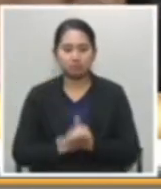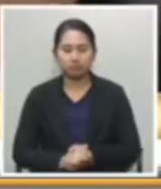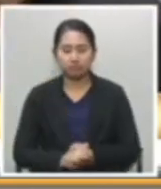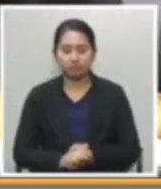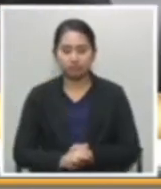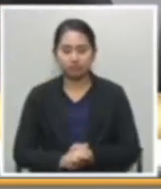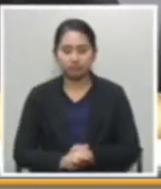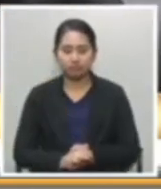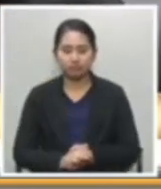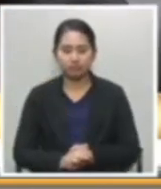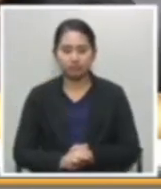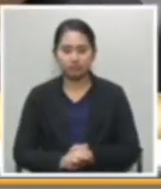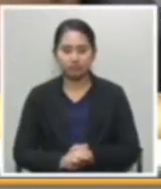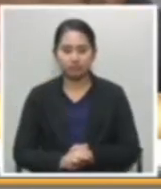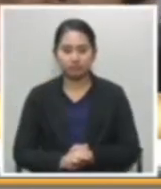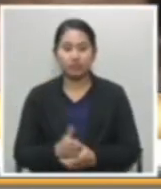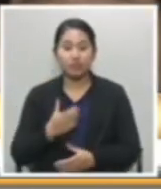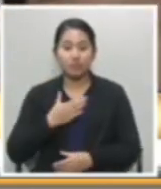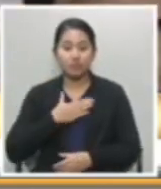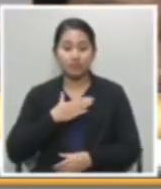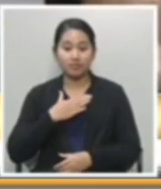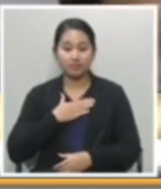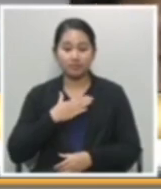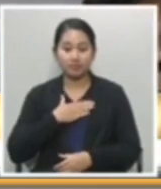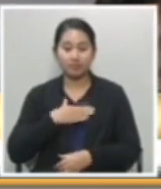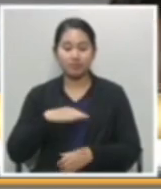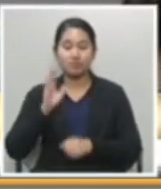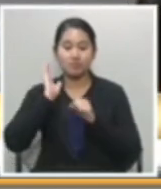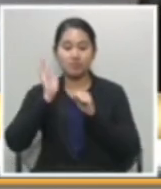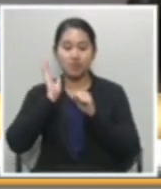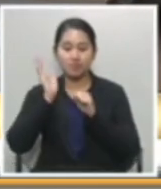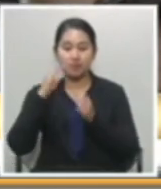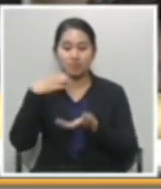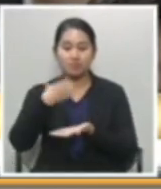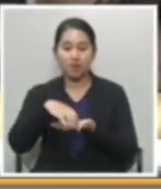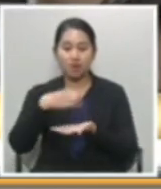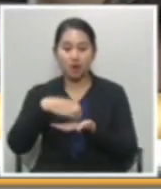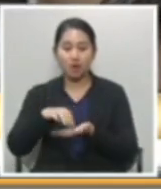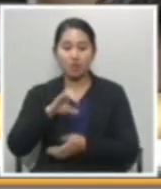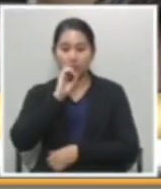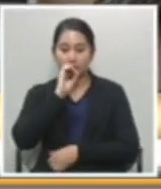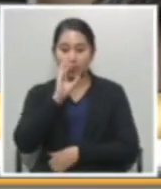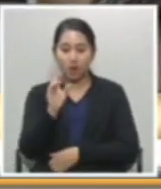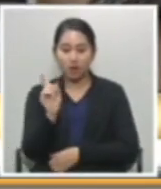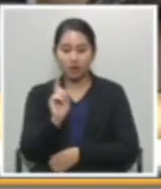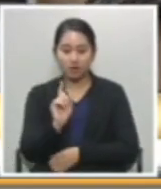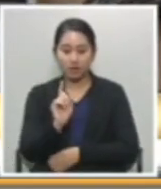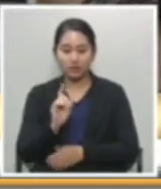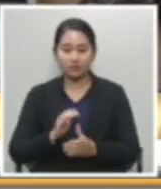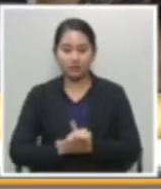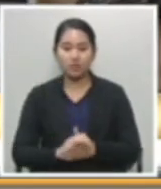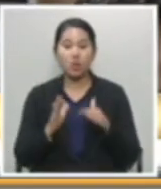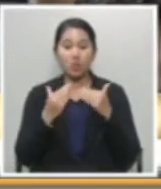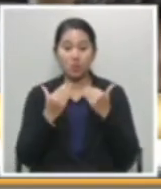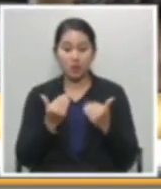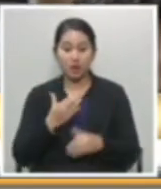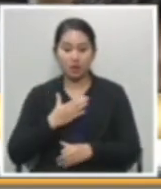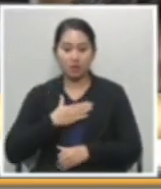ก็อยากจะกราบเรียนว่าประเด็นที่จะพูดหรือไปอภิปรายในวันนี้น